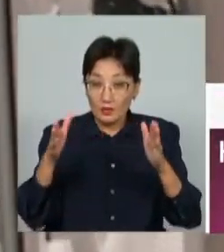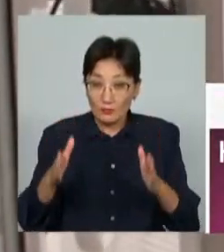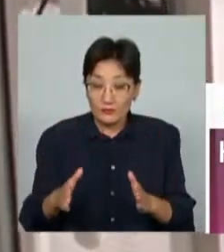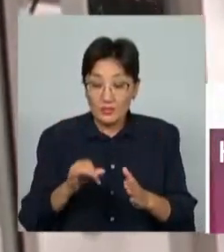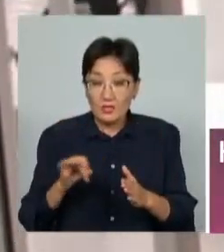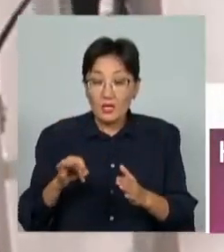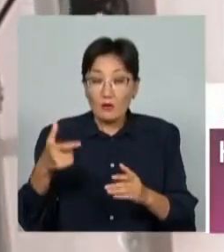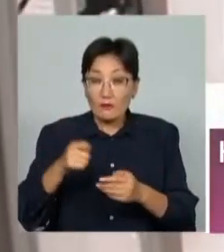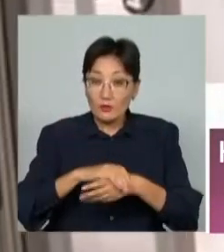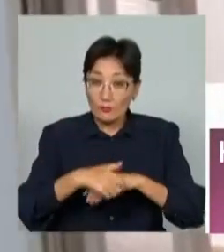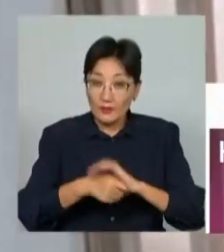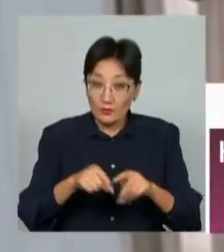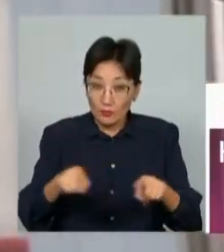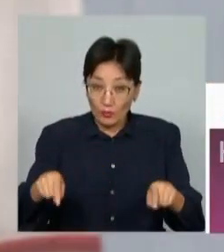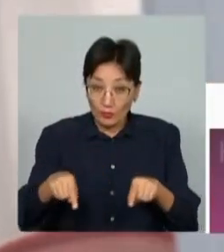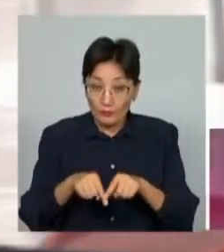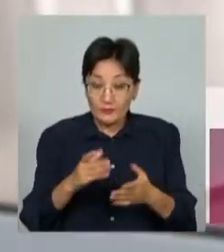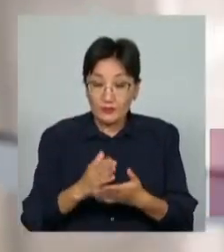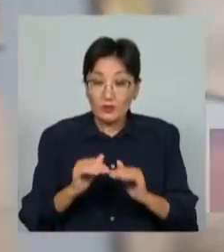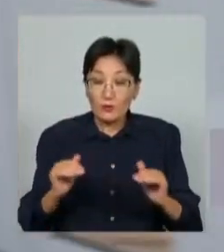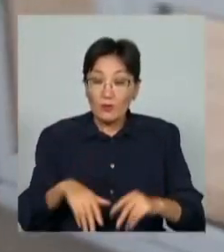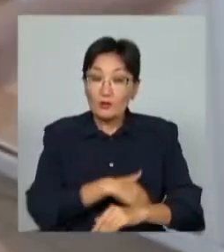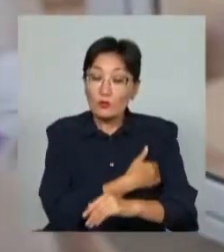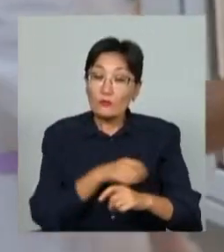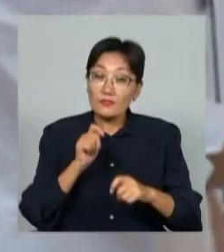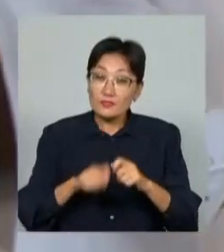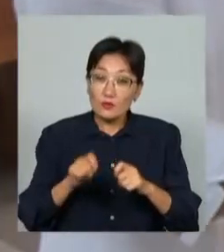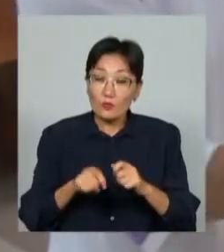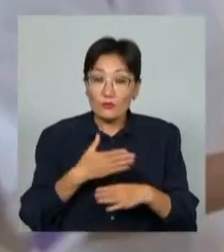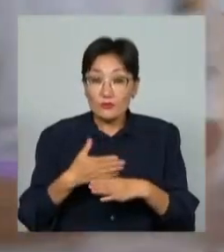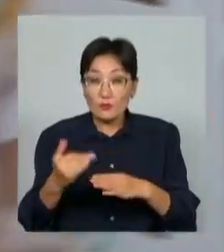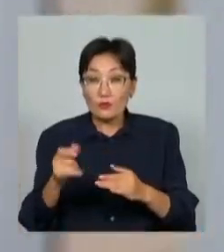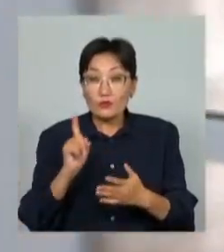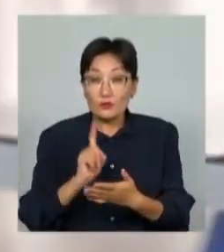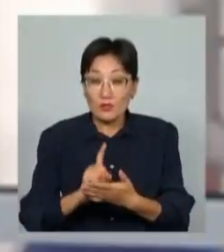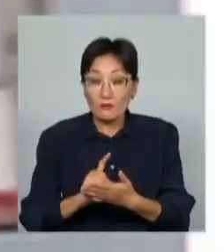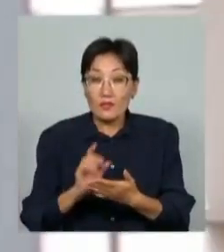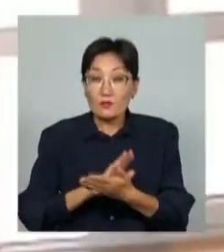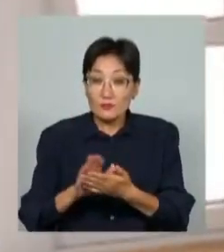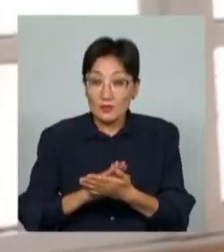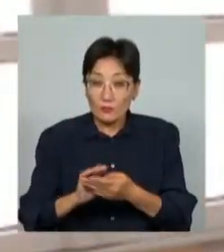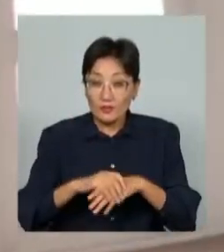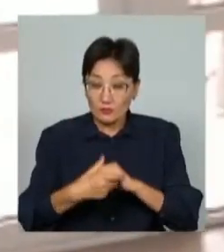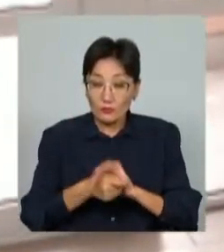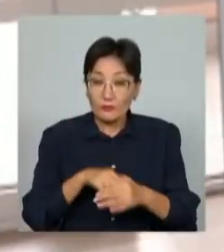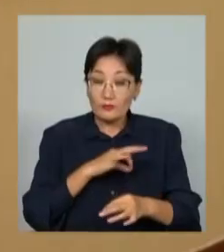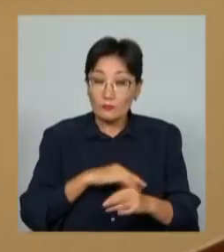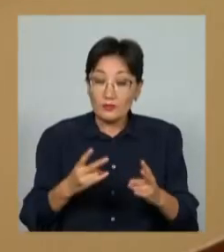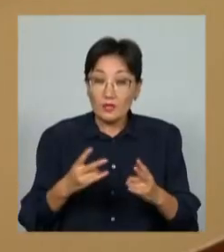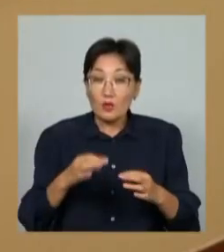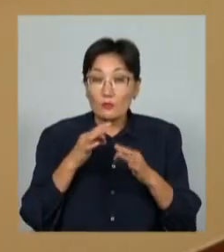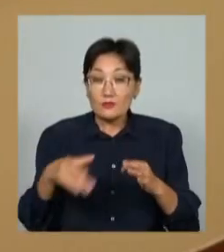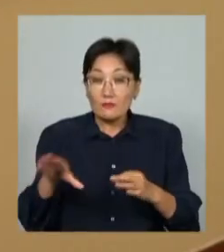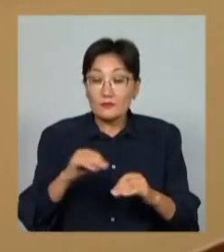и антисептический коврик. Здесь же дети будут измерять температуру, а после он должен продезинфицировать руки. Отметим,